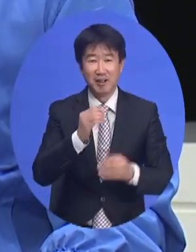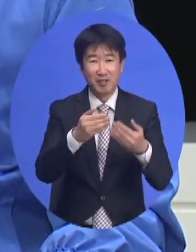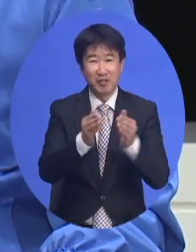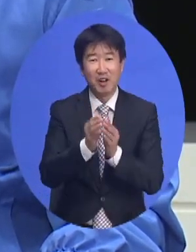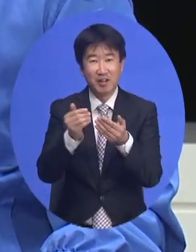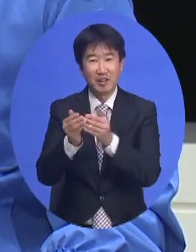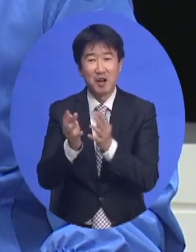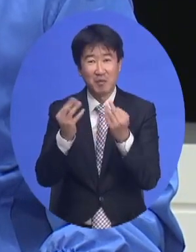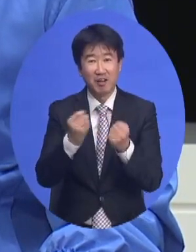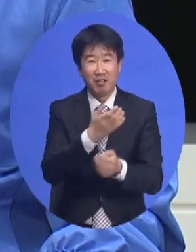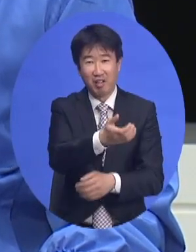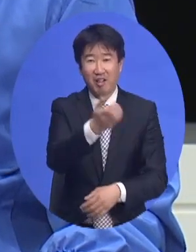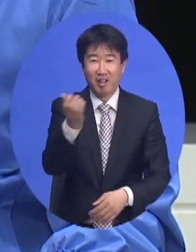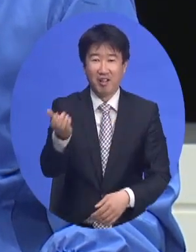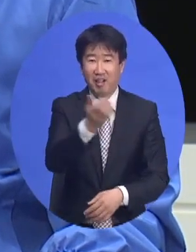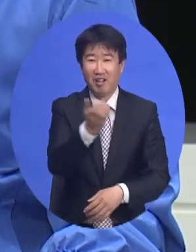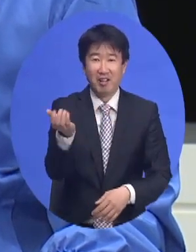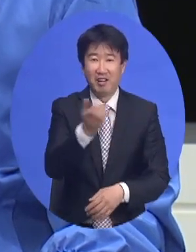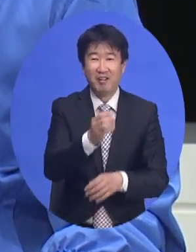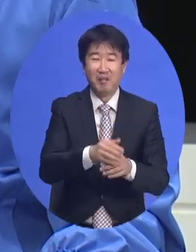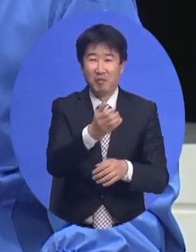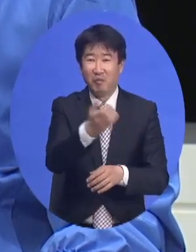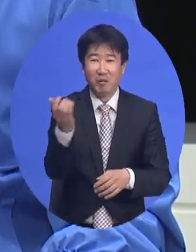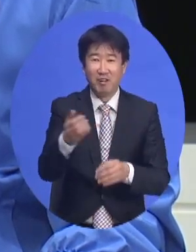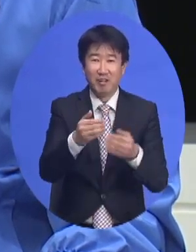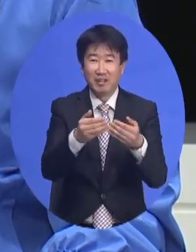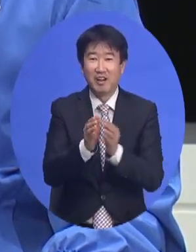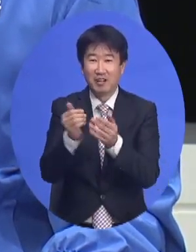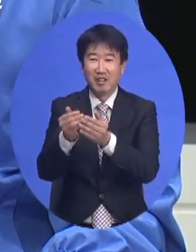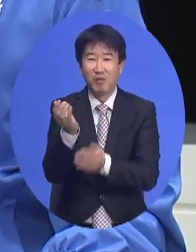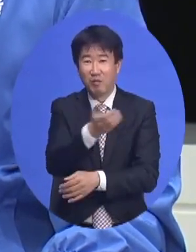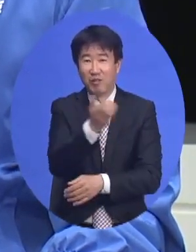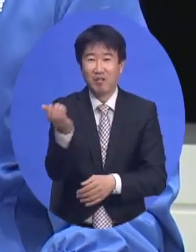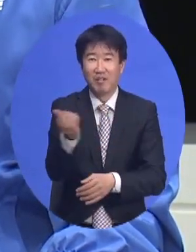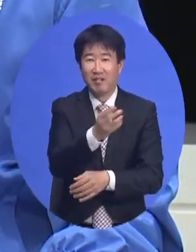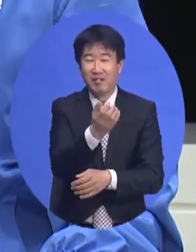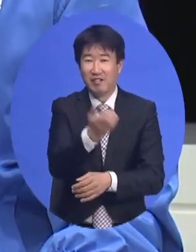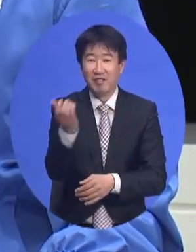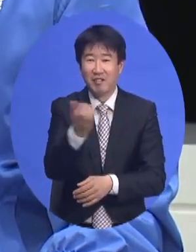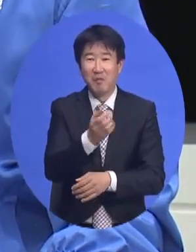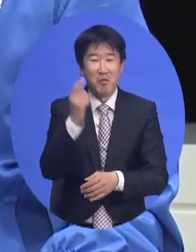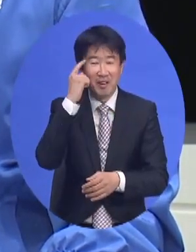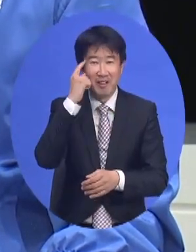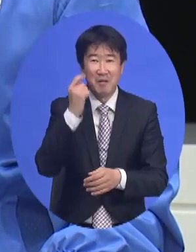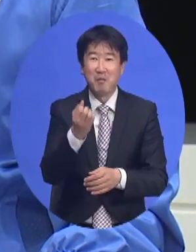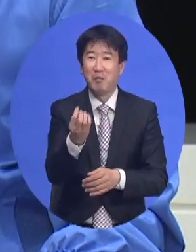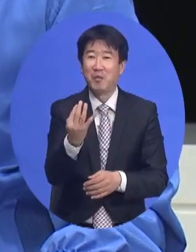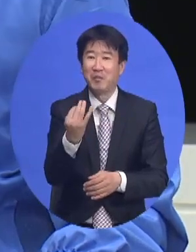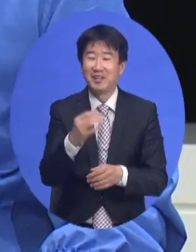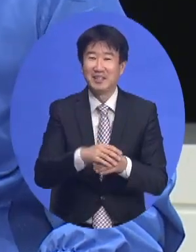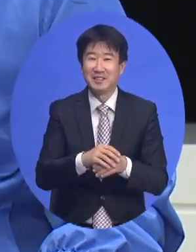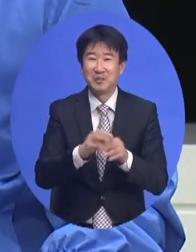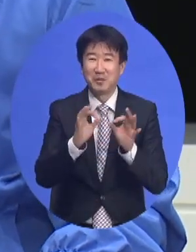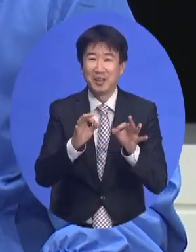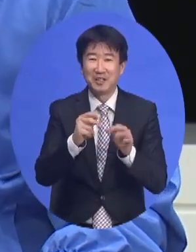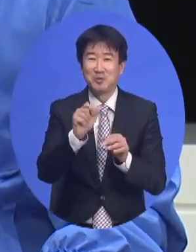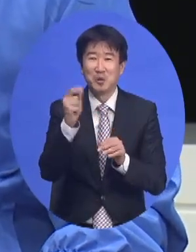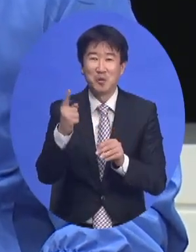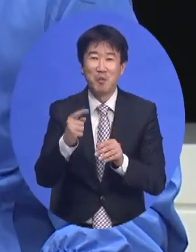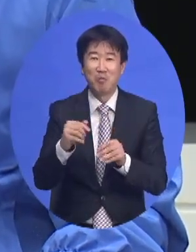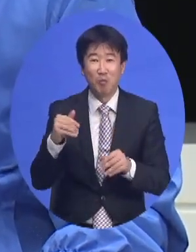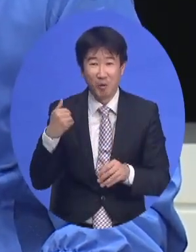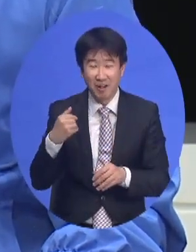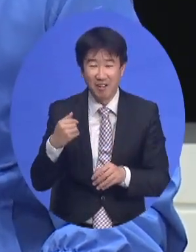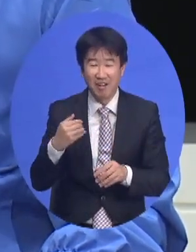만들고 바꾸셨더라고요. 당을 네. 몇 번이나 바꾸셨습니까? 왜 그렇게 했는지를 우리 김정호 후보께서